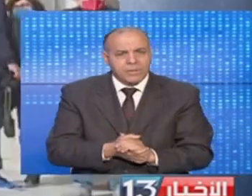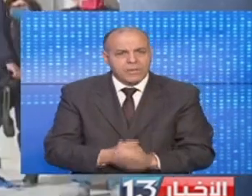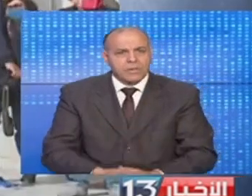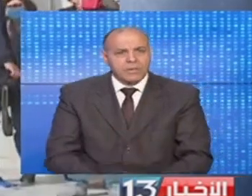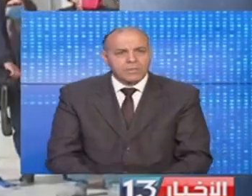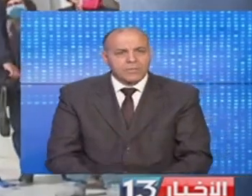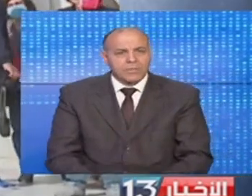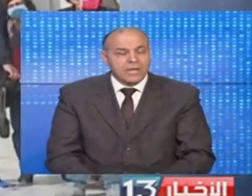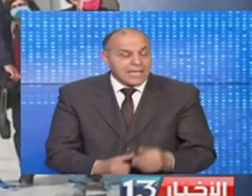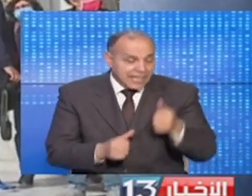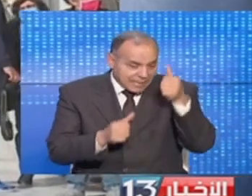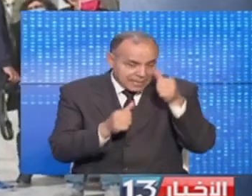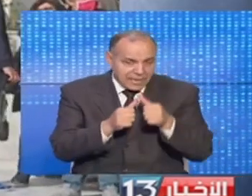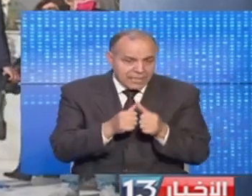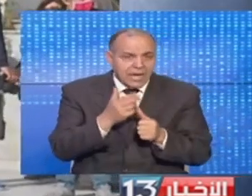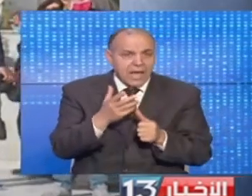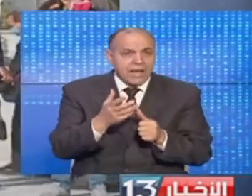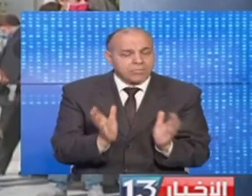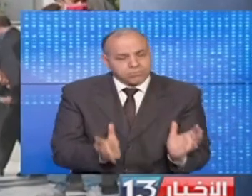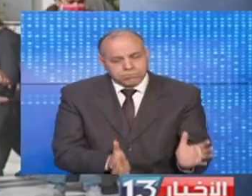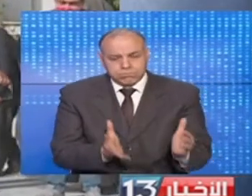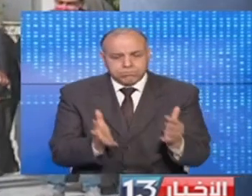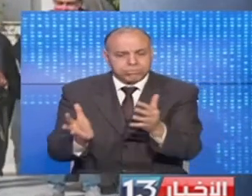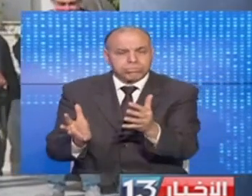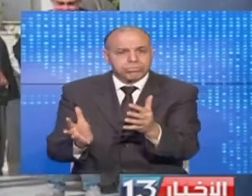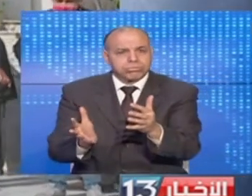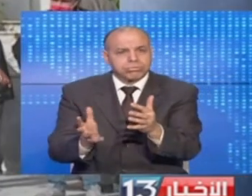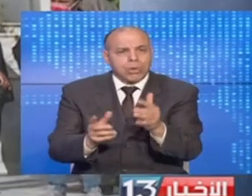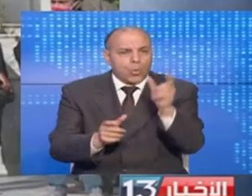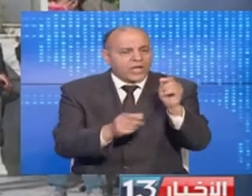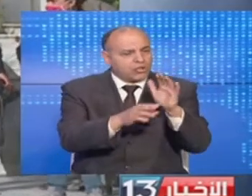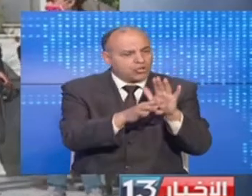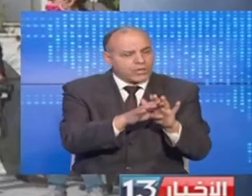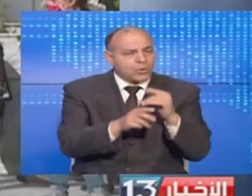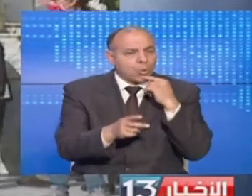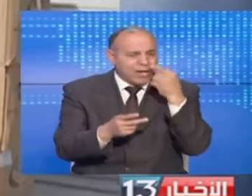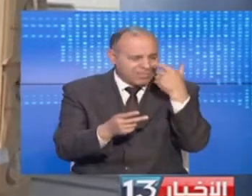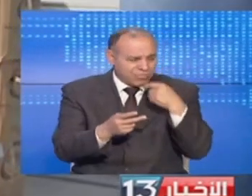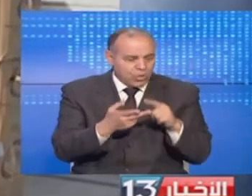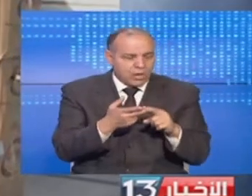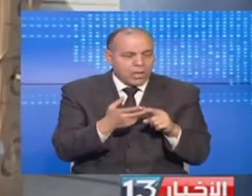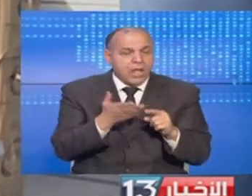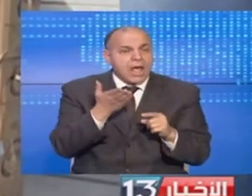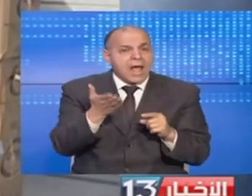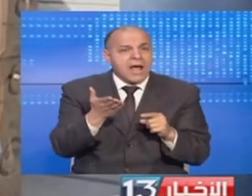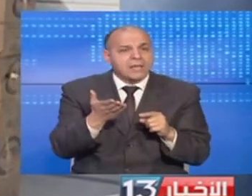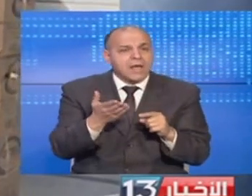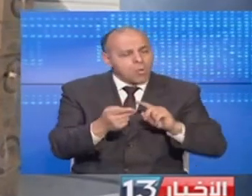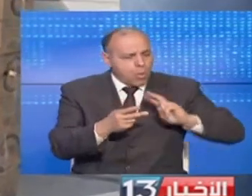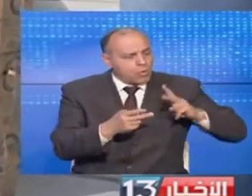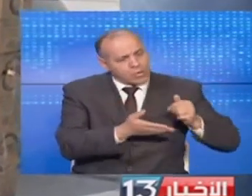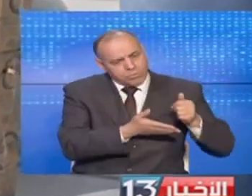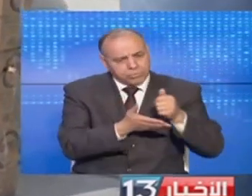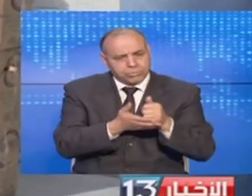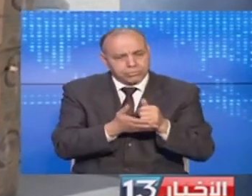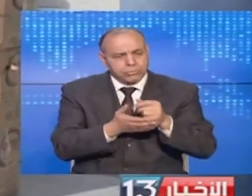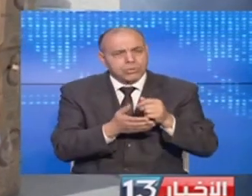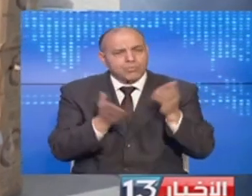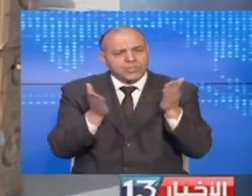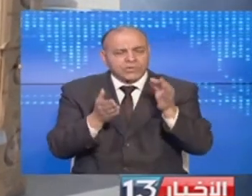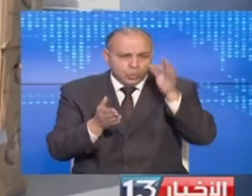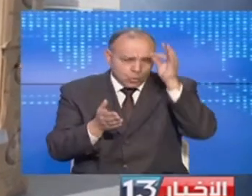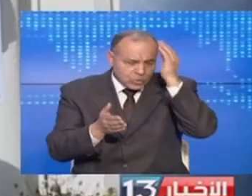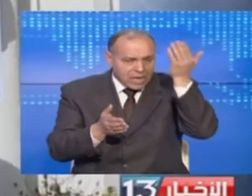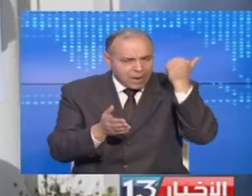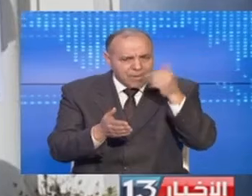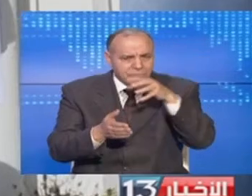وللتذكير فان هذه الدفع من معدات الوقايه الشخصيه الضروريه قد سبقتها دفعات اخرى انتفعت بها المستشفيات